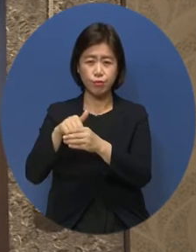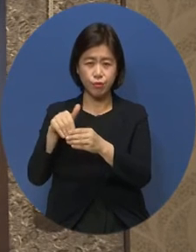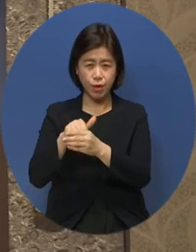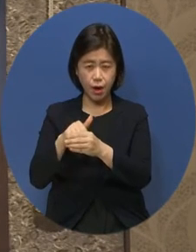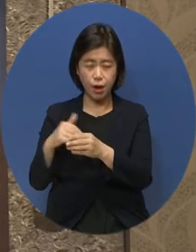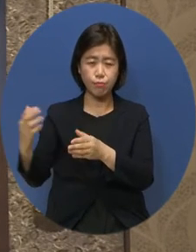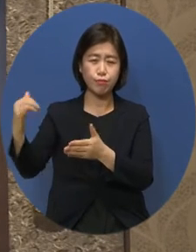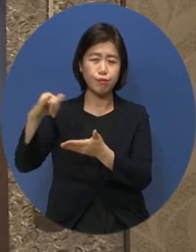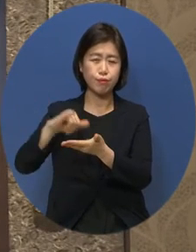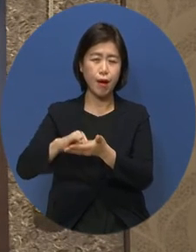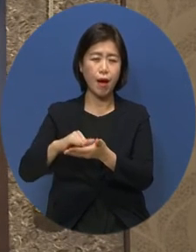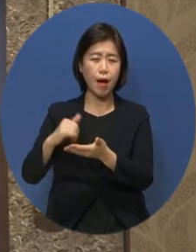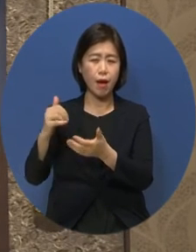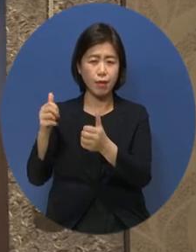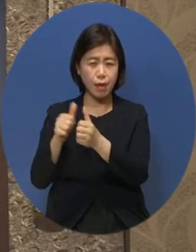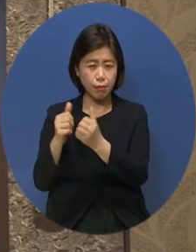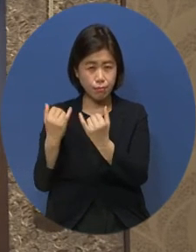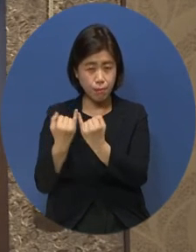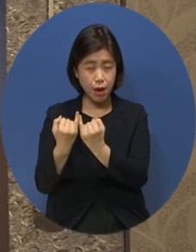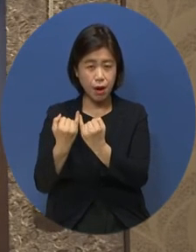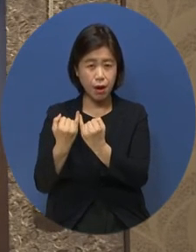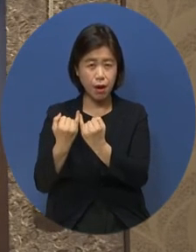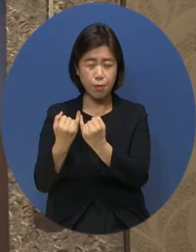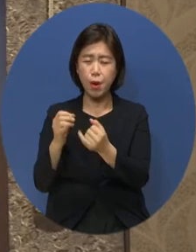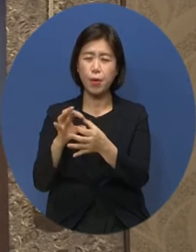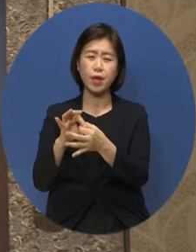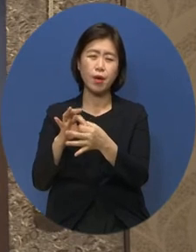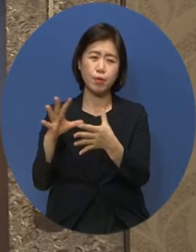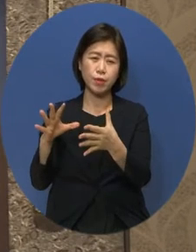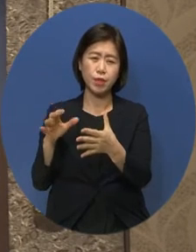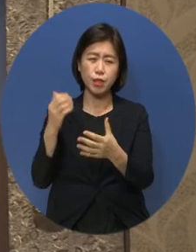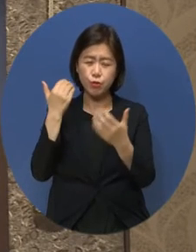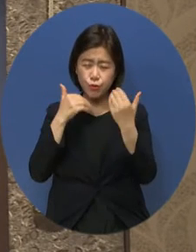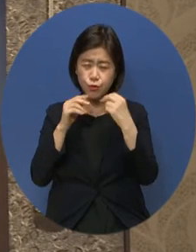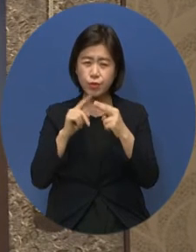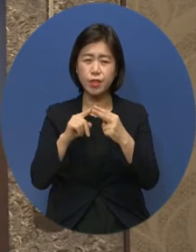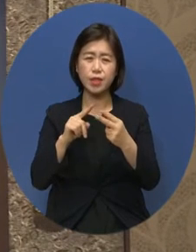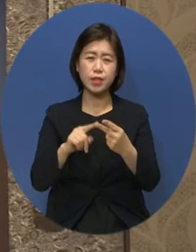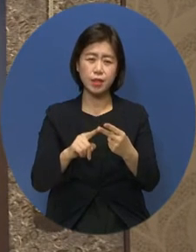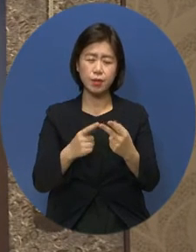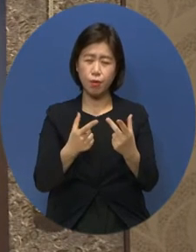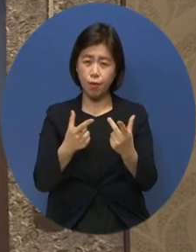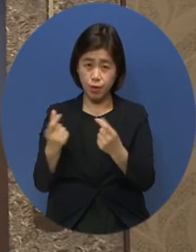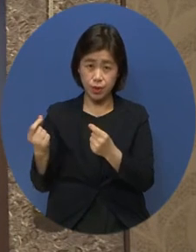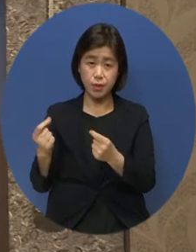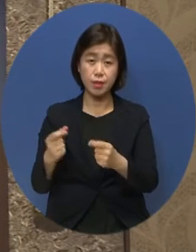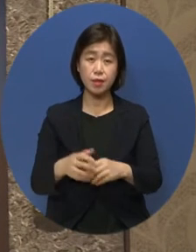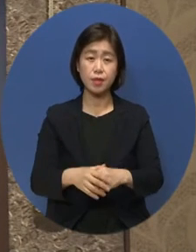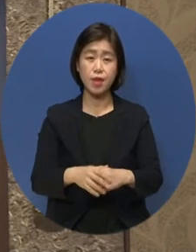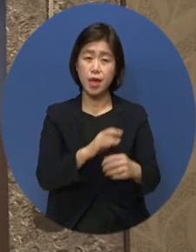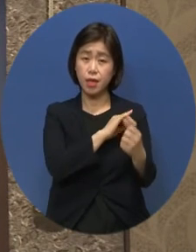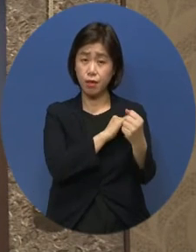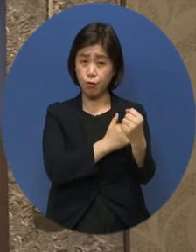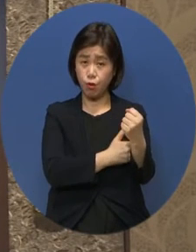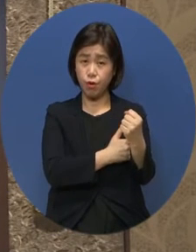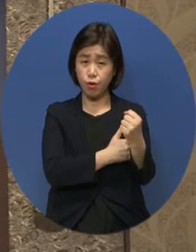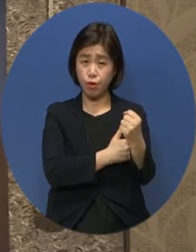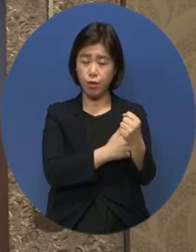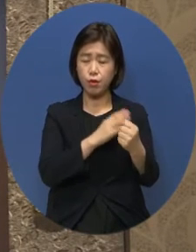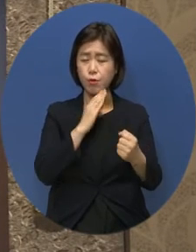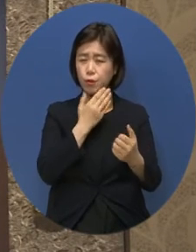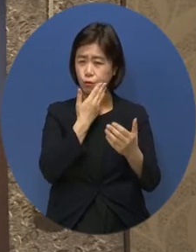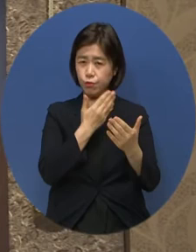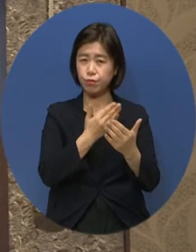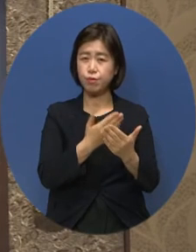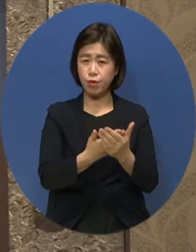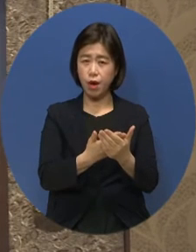민 트릭은 간의 만원 우리 우리 사회의 소수자 약사 들에게 있어서 인권의 문제가 대단히